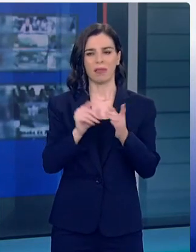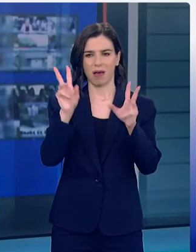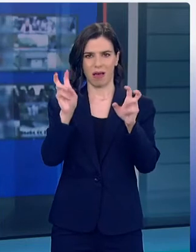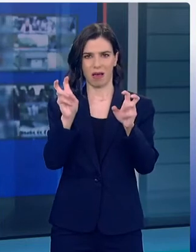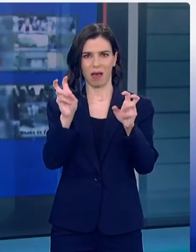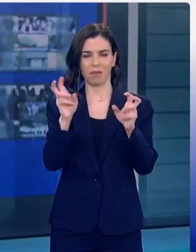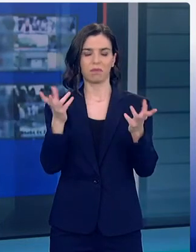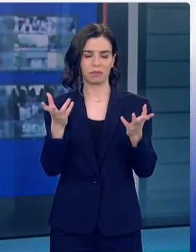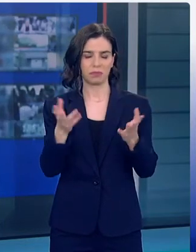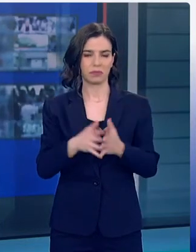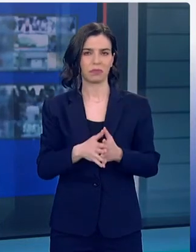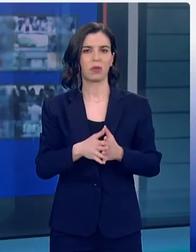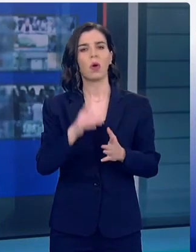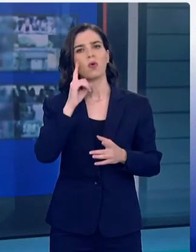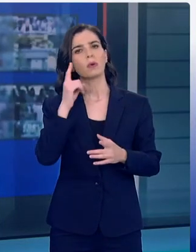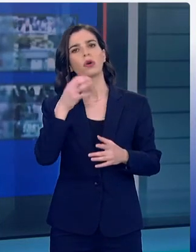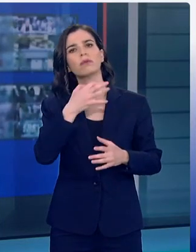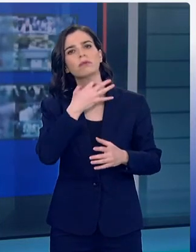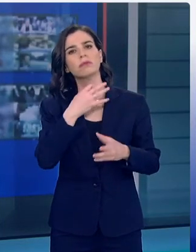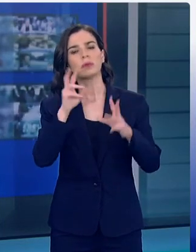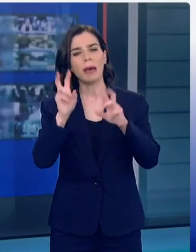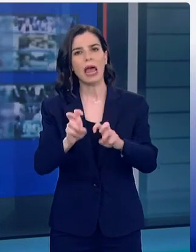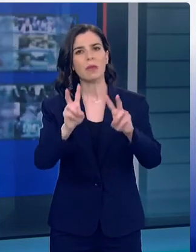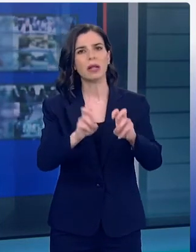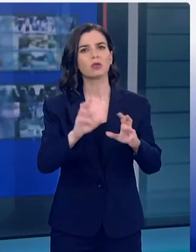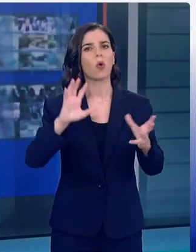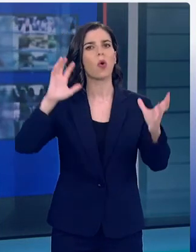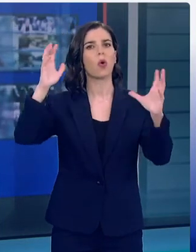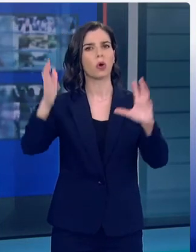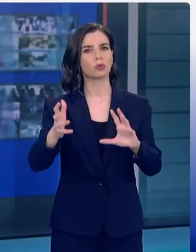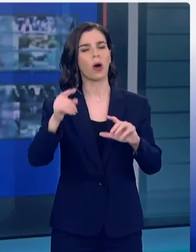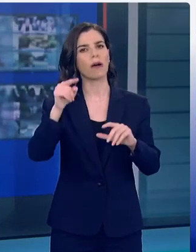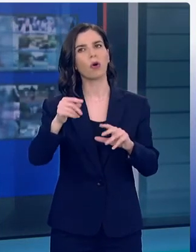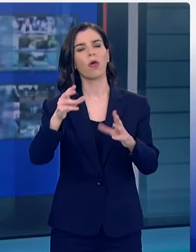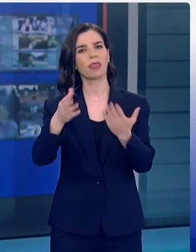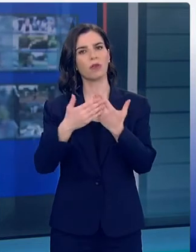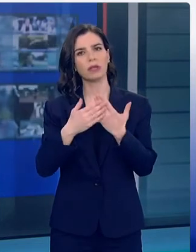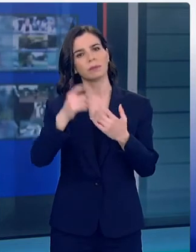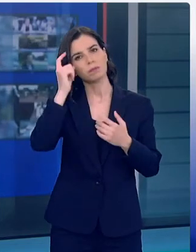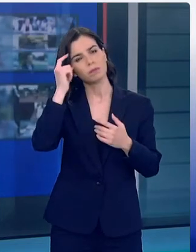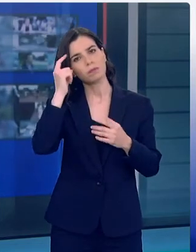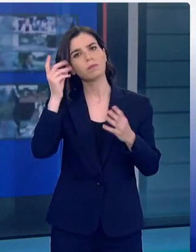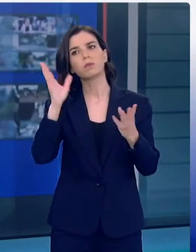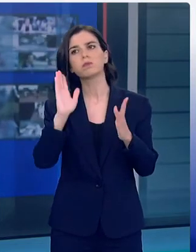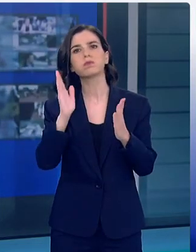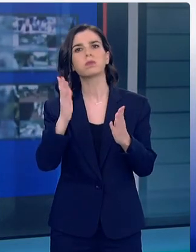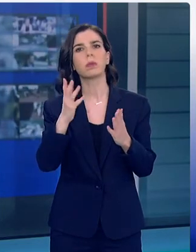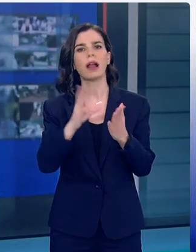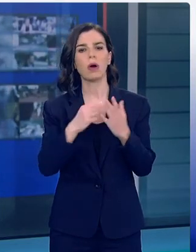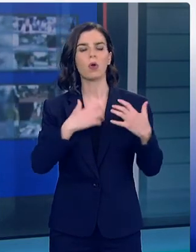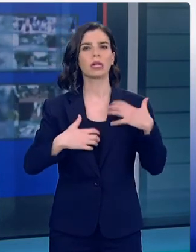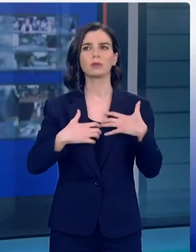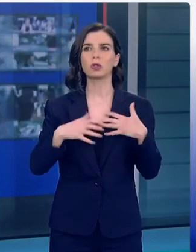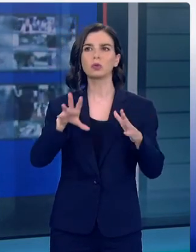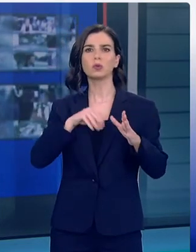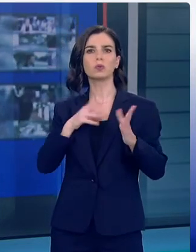μας. Χρειάζεται, νομίζω, εντατική μελέτη σε παγκόσμιο επίπεδο. Θα βοηθήσει αυτό να κατανοήσουμε ακόμα καλύτερα την πορεία του ιού στον οργανισμό μας,